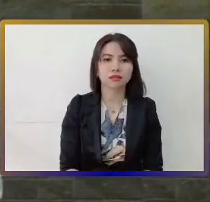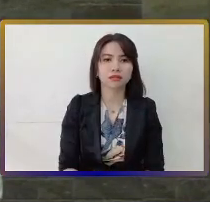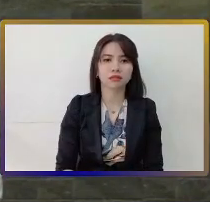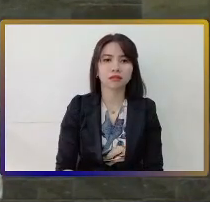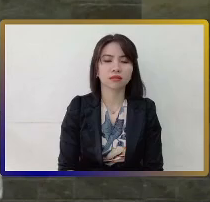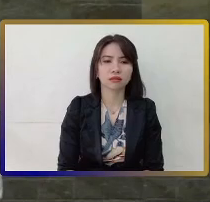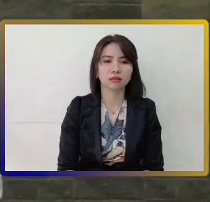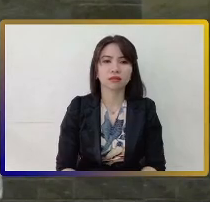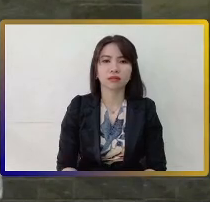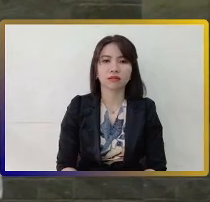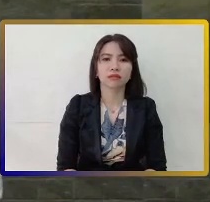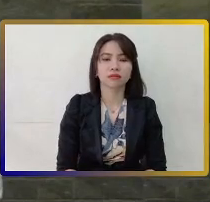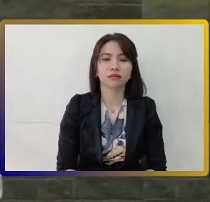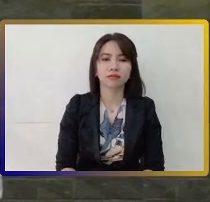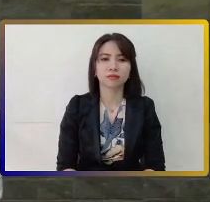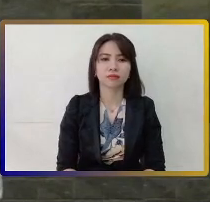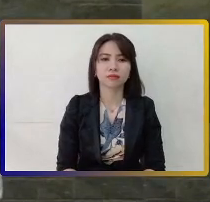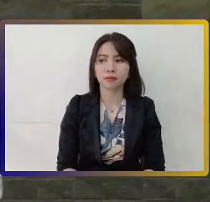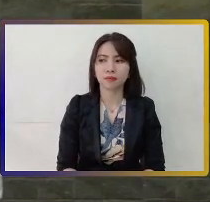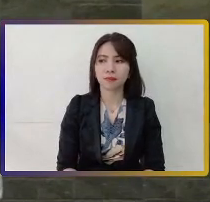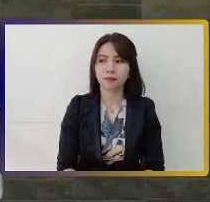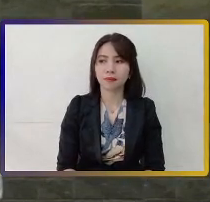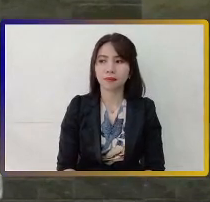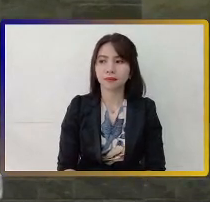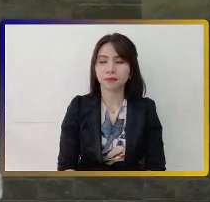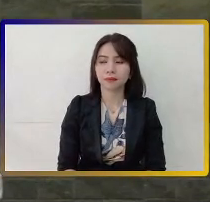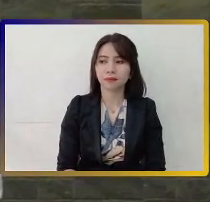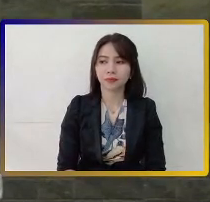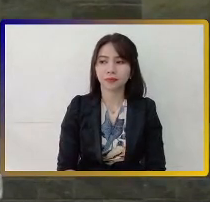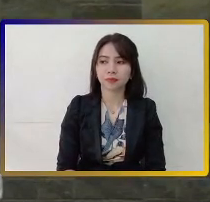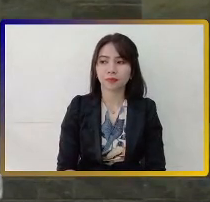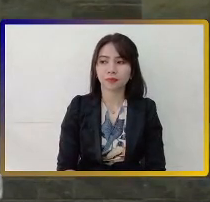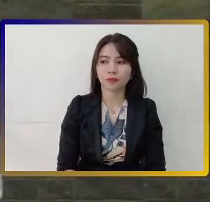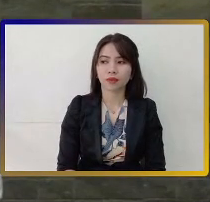Okay? Follow me carefully. All right?